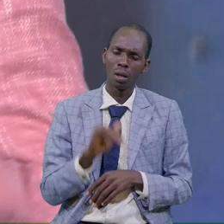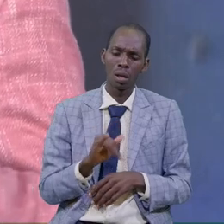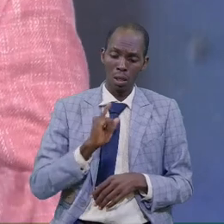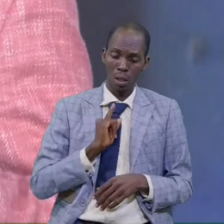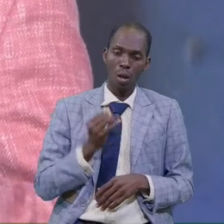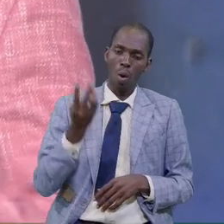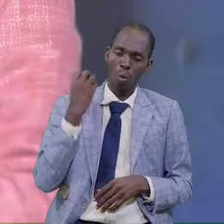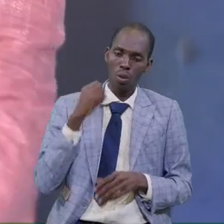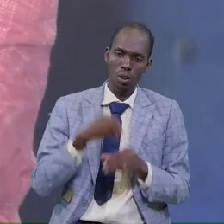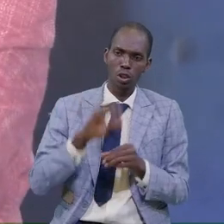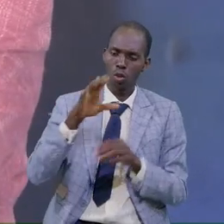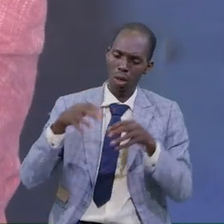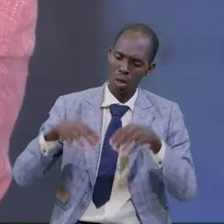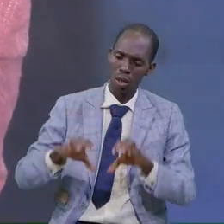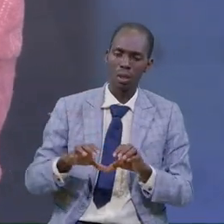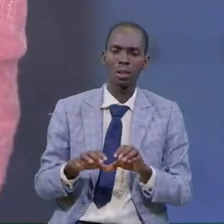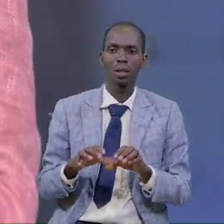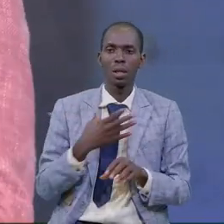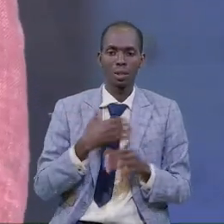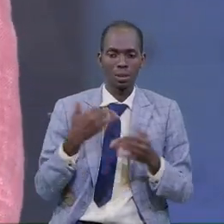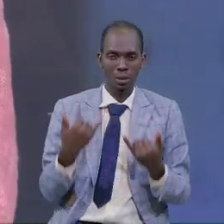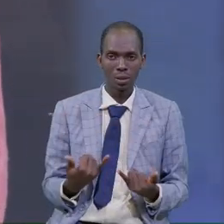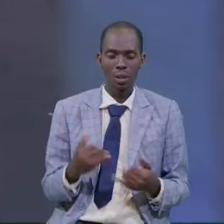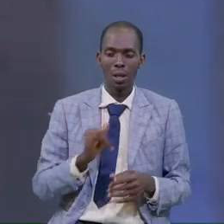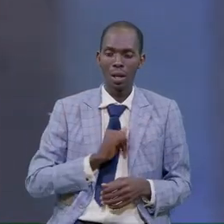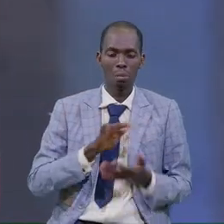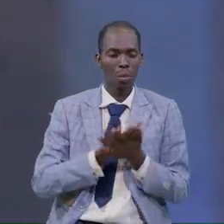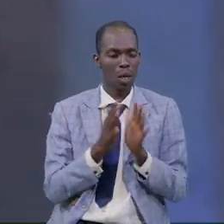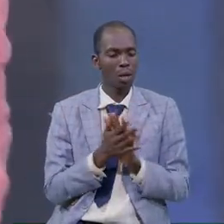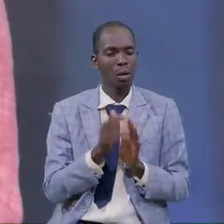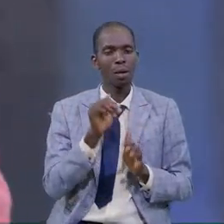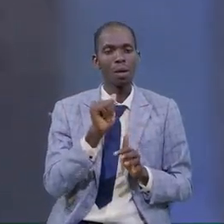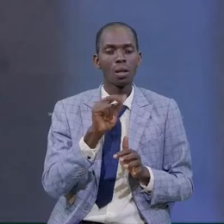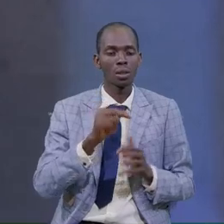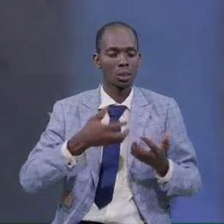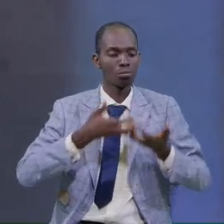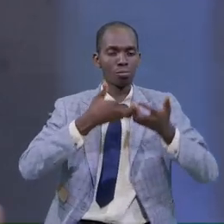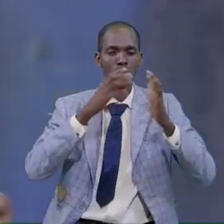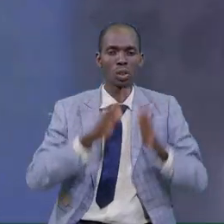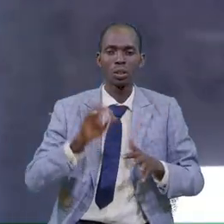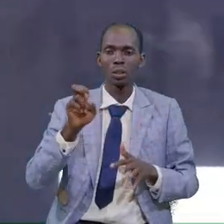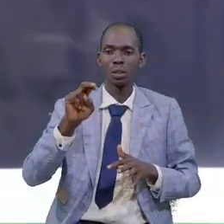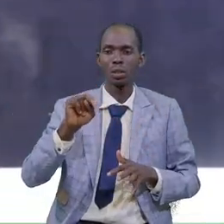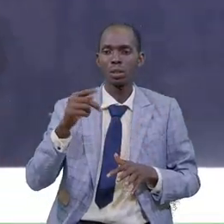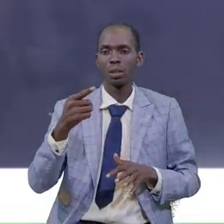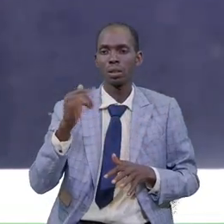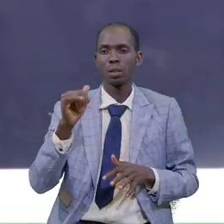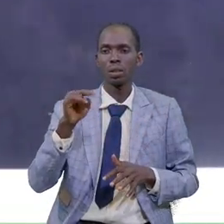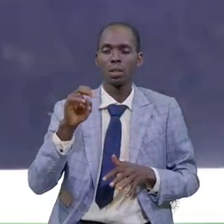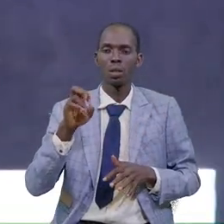classe. Maintenant, je suis un ingénieur. » Je dis, oh, gloire à Dieu. Et l'autre me rencontre et il me